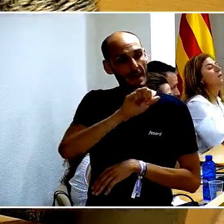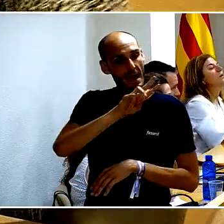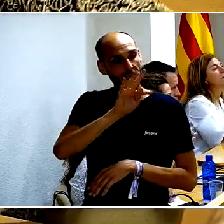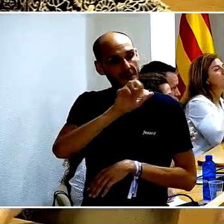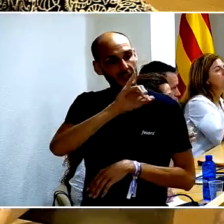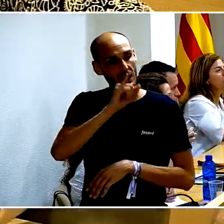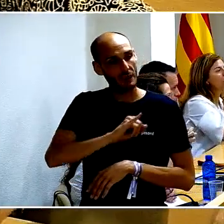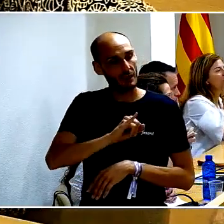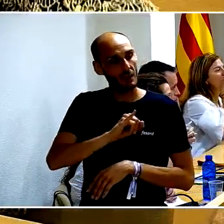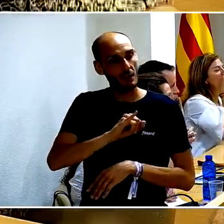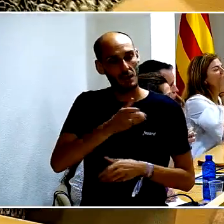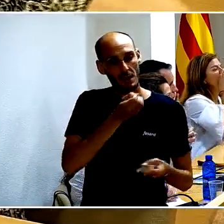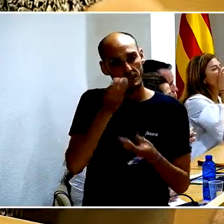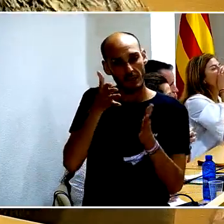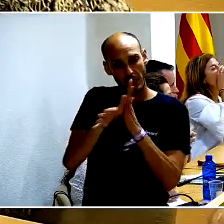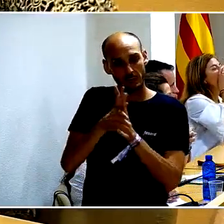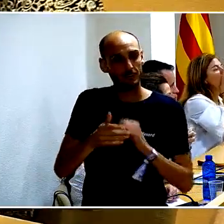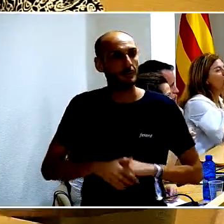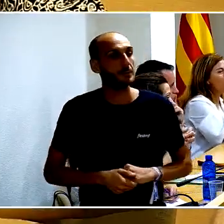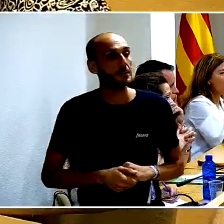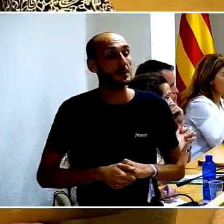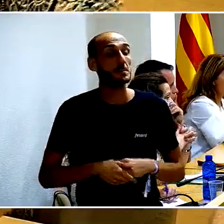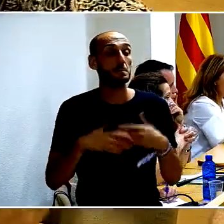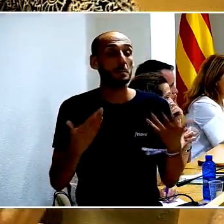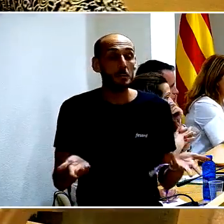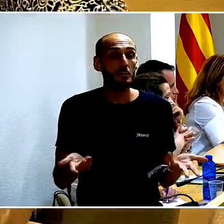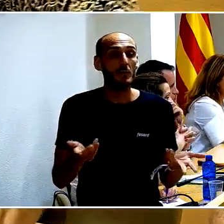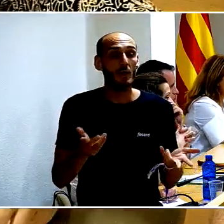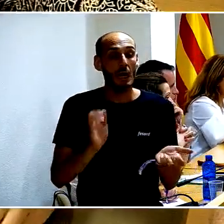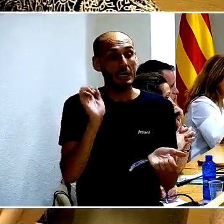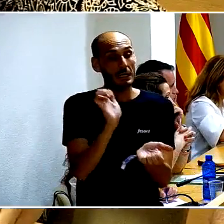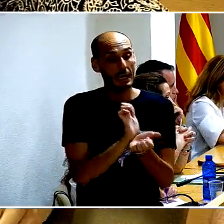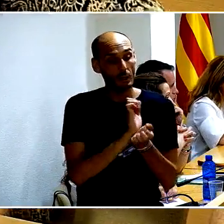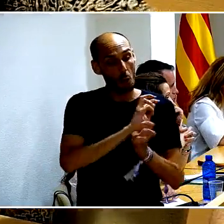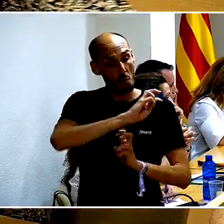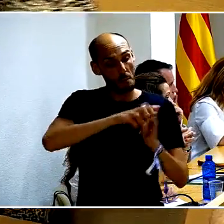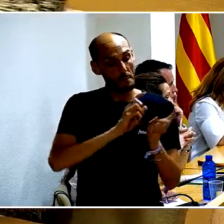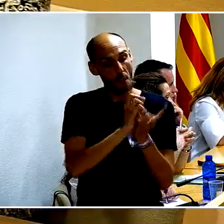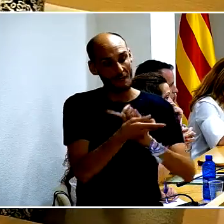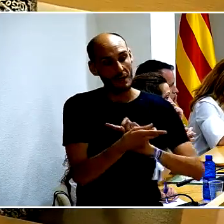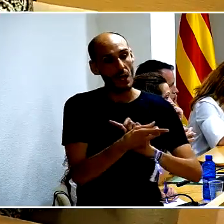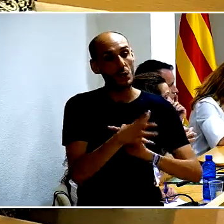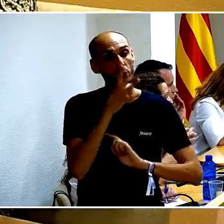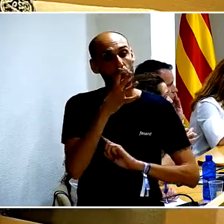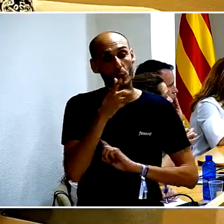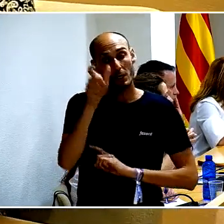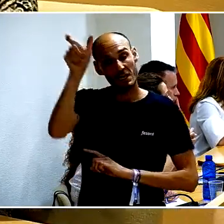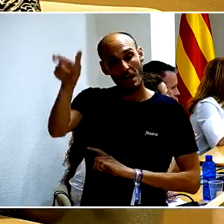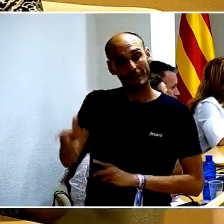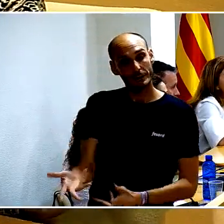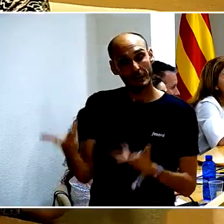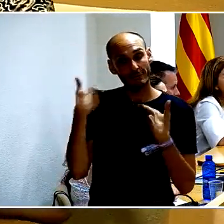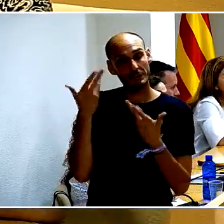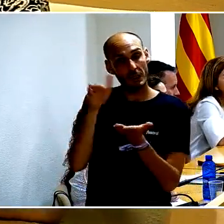Bé, un poc el motiu per el qual fem esta modificació de crèdit és perquè nosaltres tenim un informe de la persona que s'encarrega de